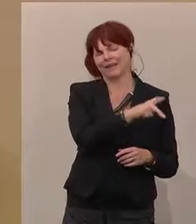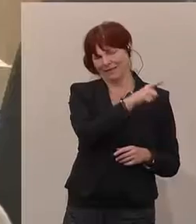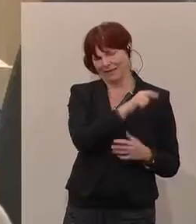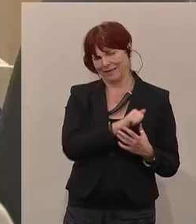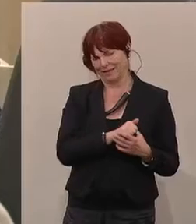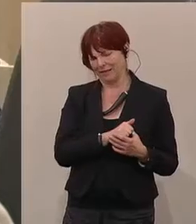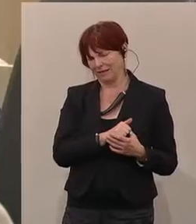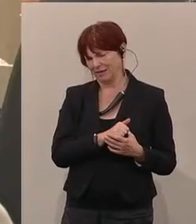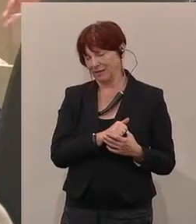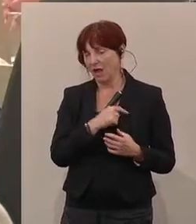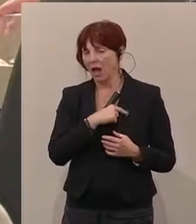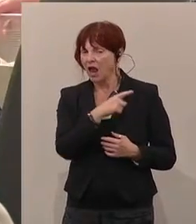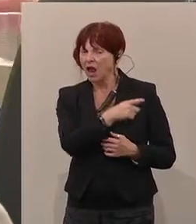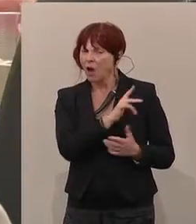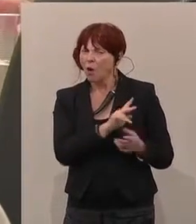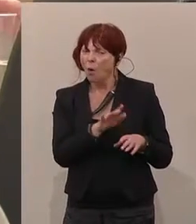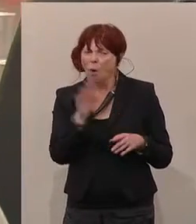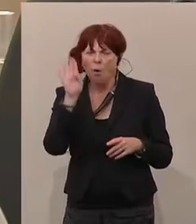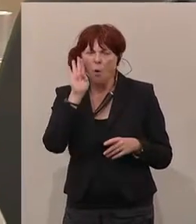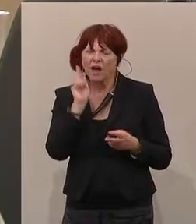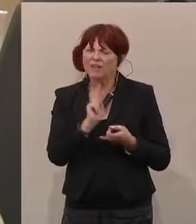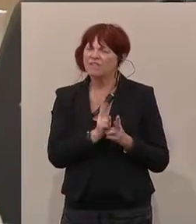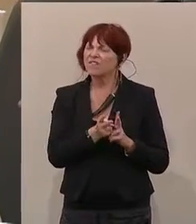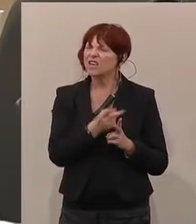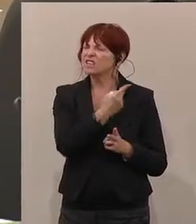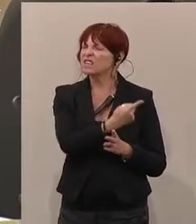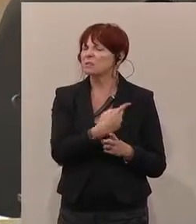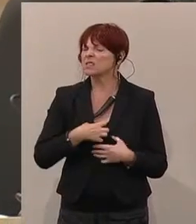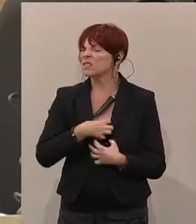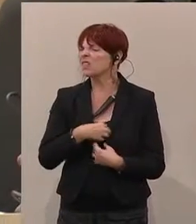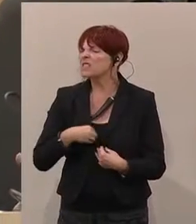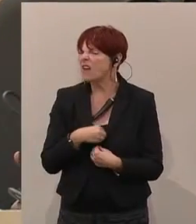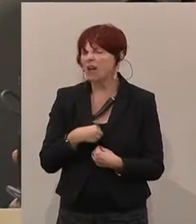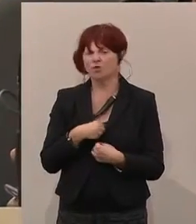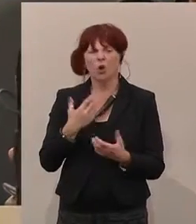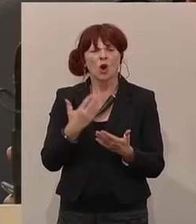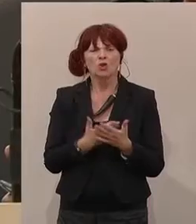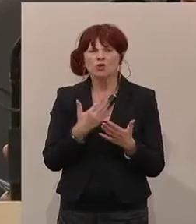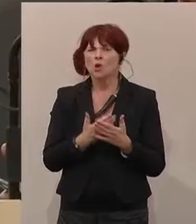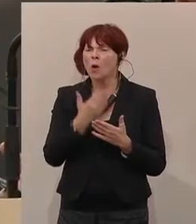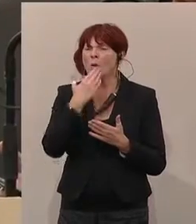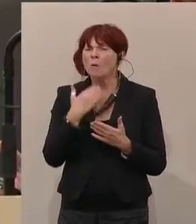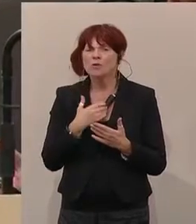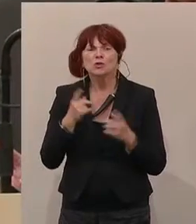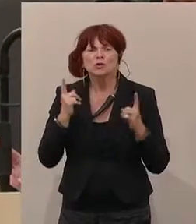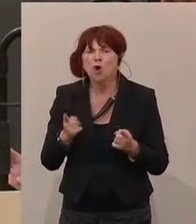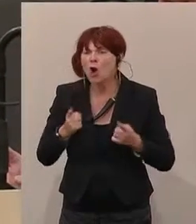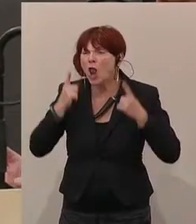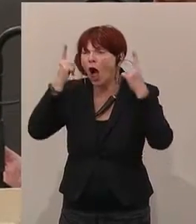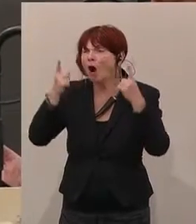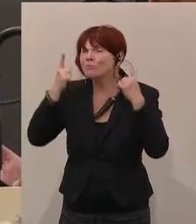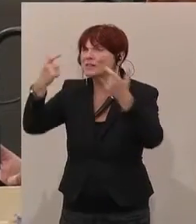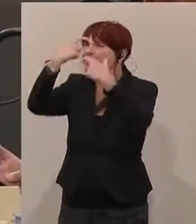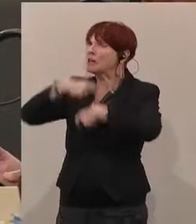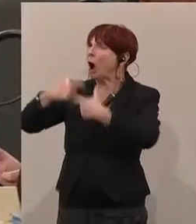irgendwie angehört als ein verzweifelter Schrei nach Aufmerksamkeit, ein verzweifelter Schrei nach Aufmerksamkeit eines abgewählten Systems,